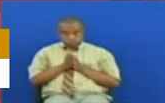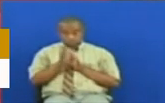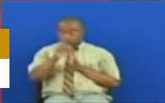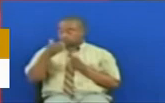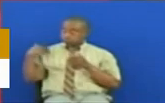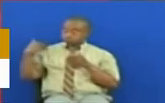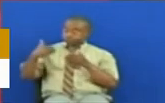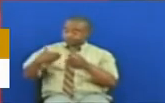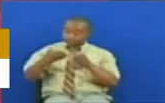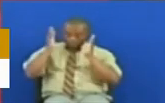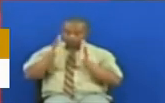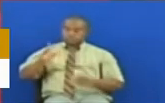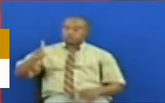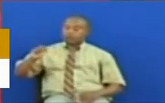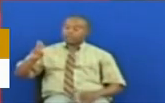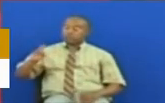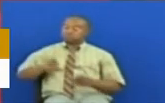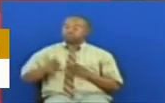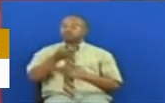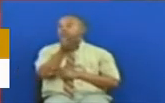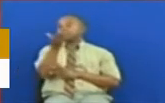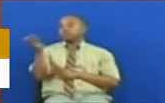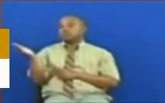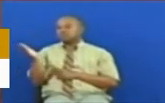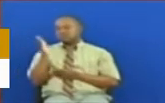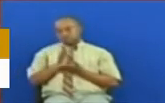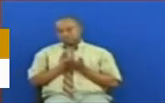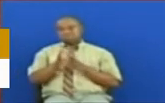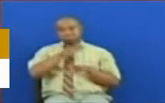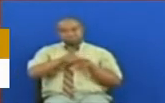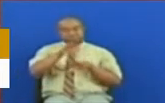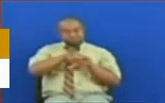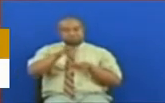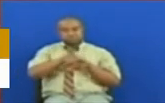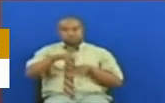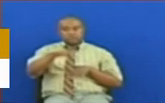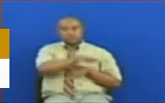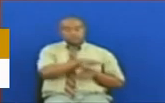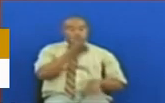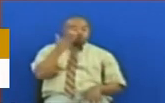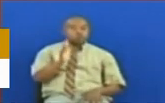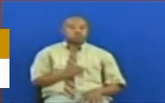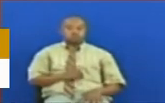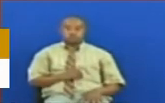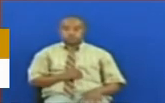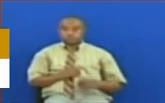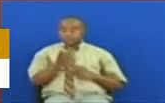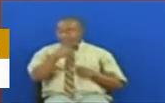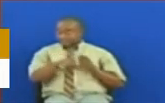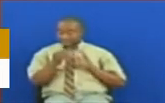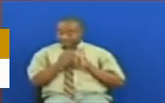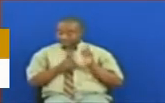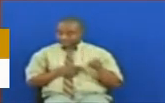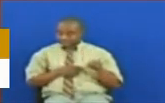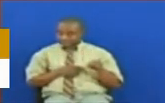Mheshimiwa Dau na wengine, ameeleza maeneo muhimu ambayo ndani ya sheria hii lakini wapi tunaweza